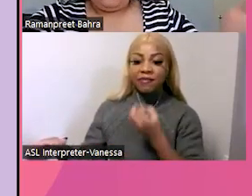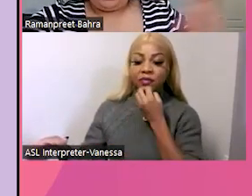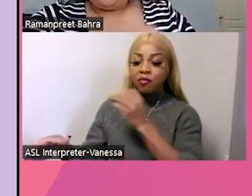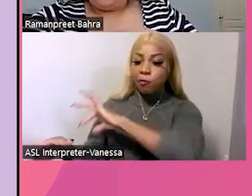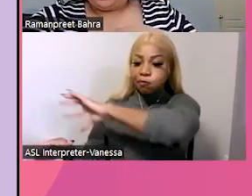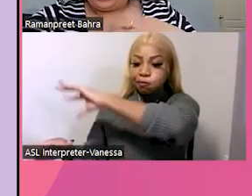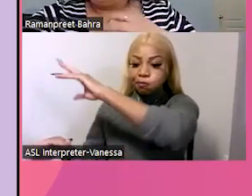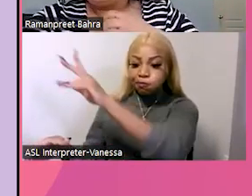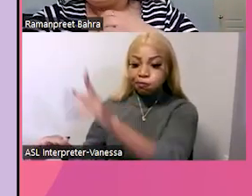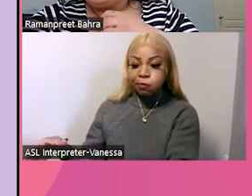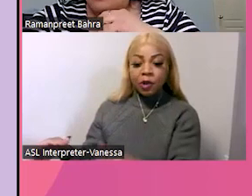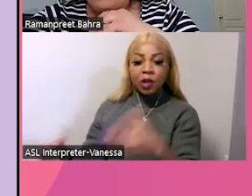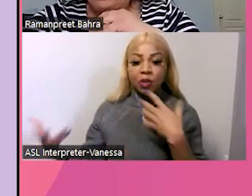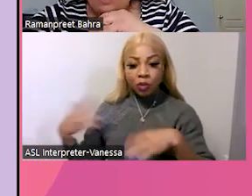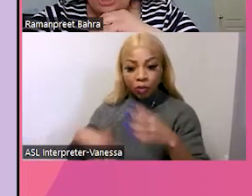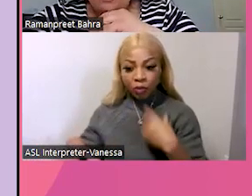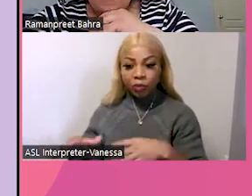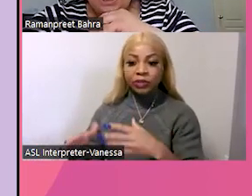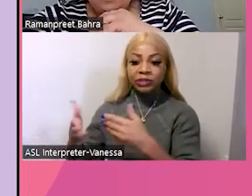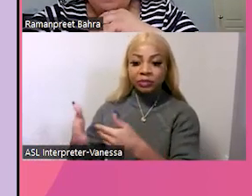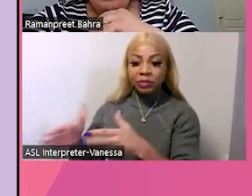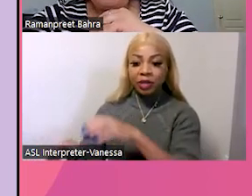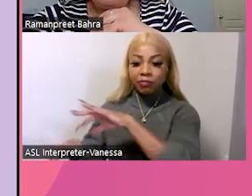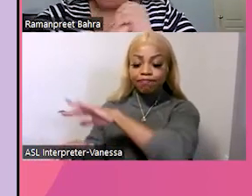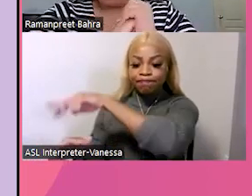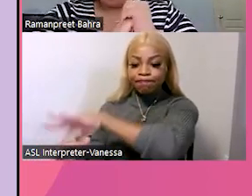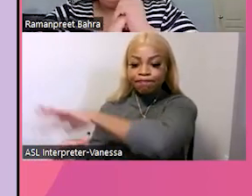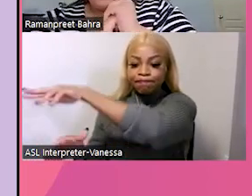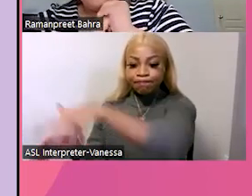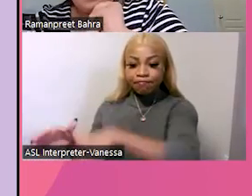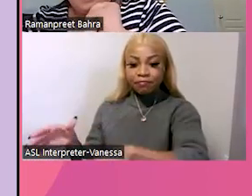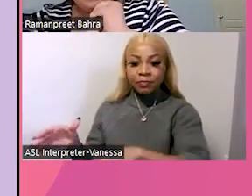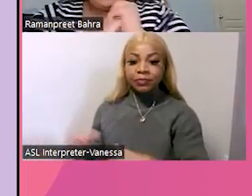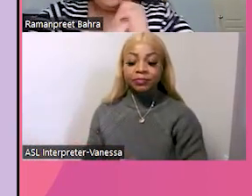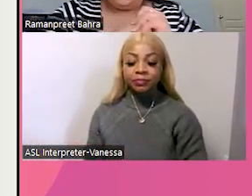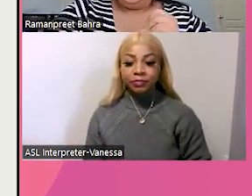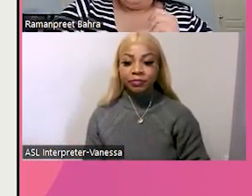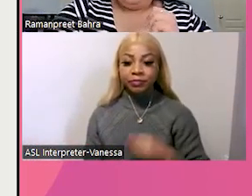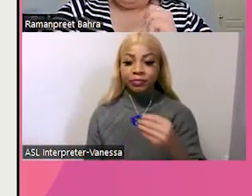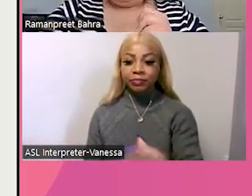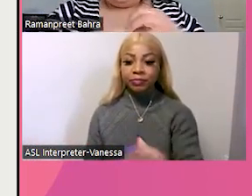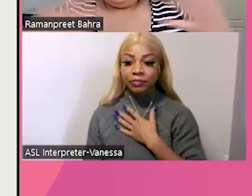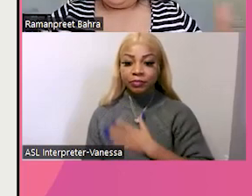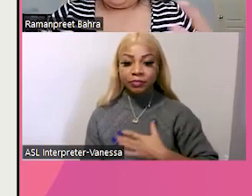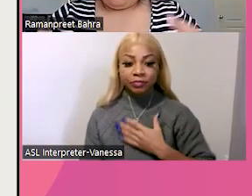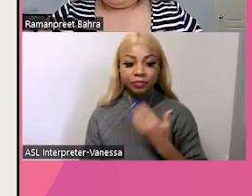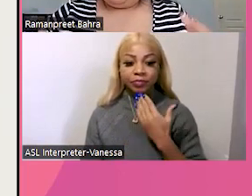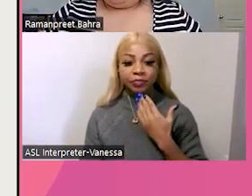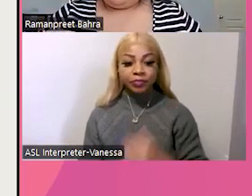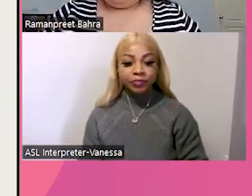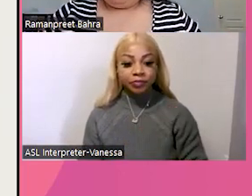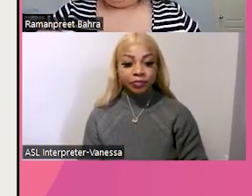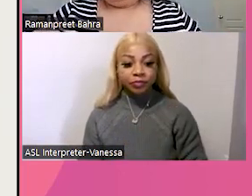on voit ici une image donc de poubelle avec de la nourriture qui se déverse